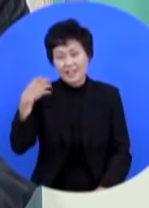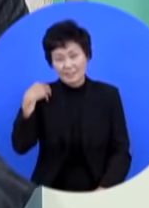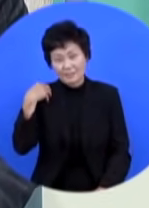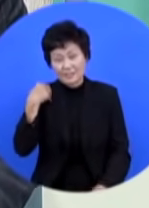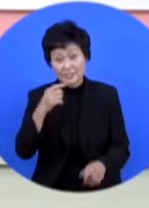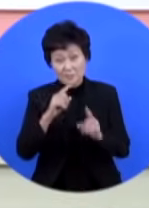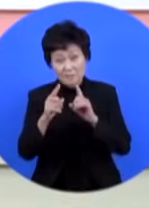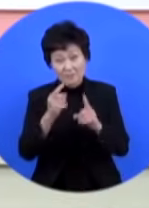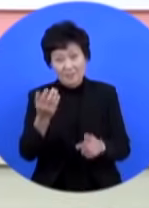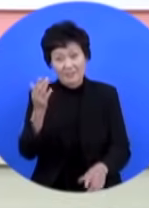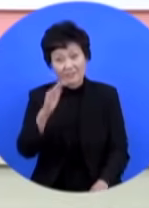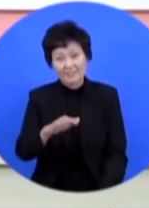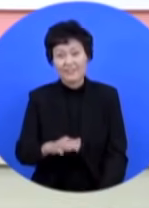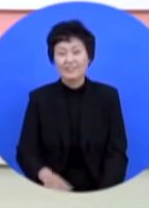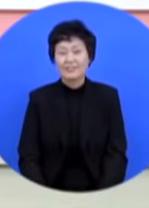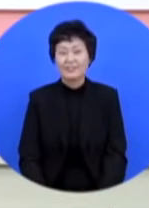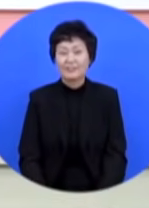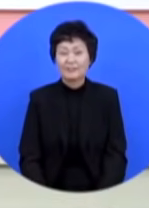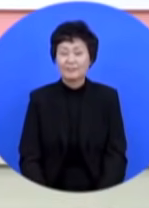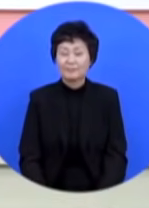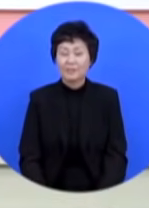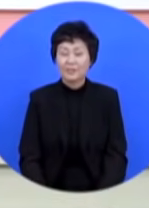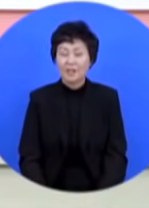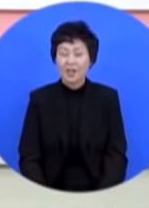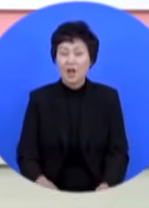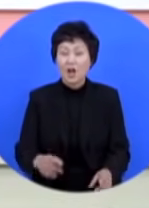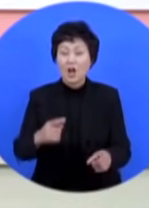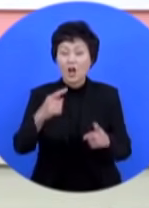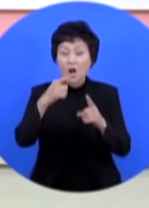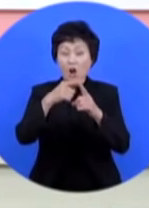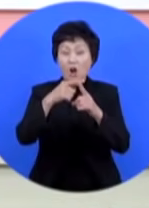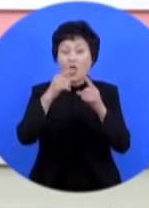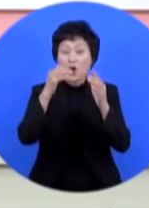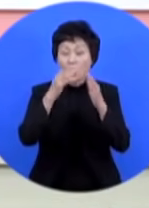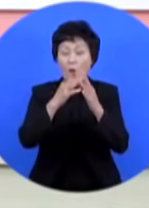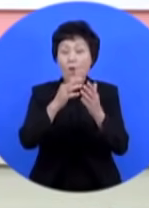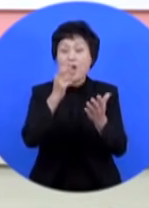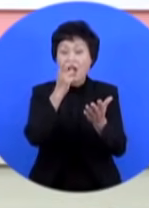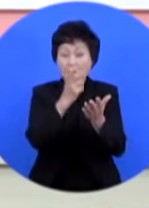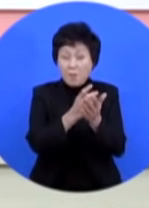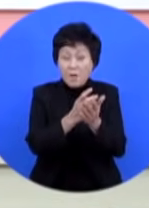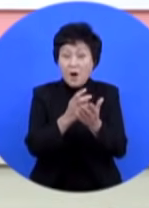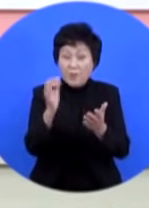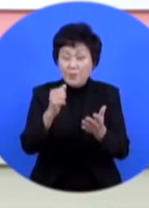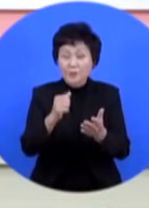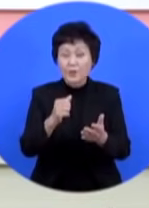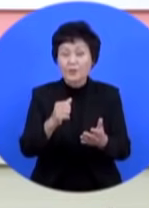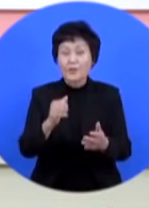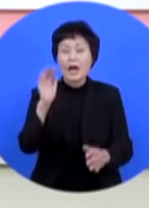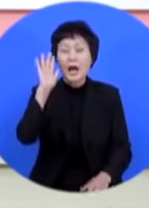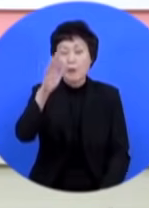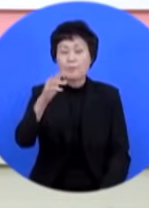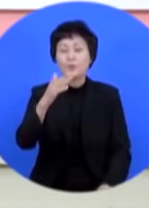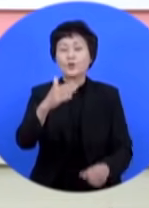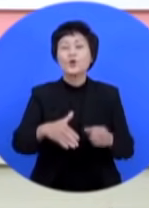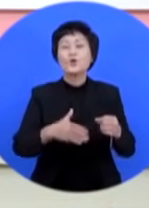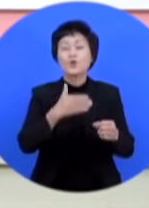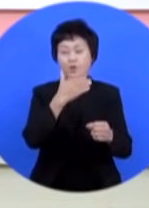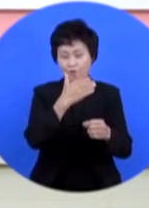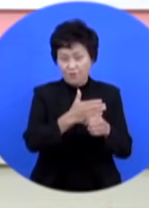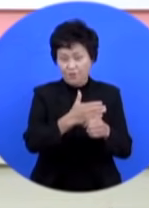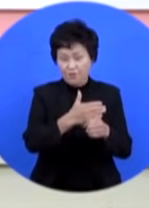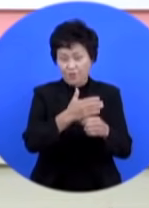교회 법상으로는 제가 아직 만 9년 이상 정년이 남아 있습니다. 네.